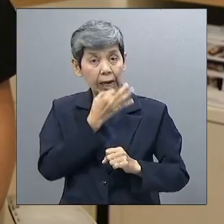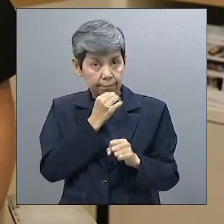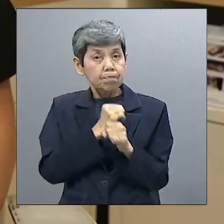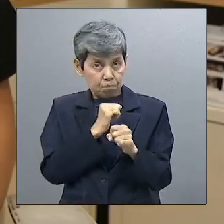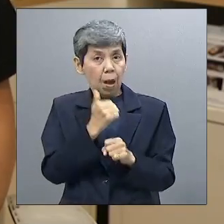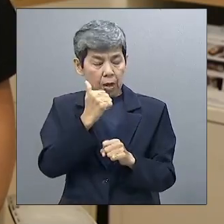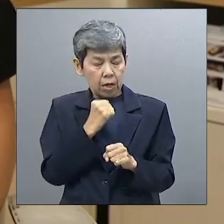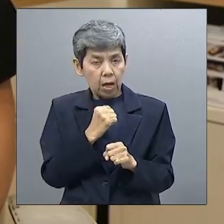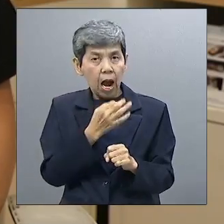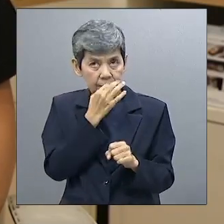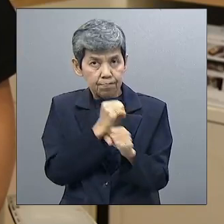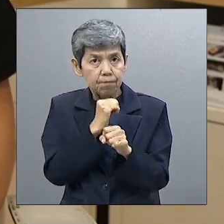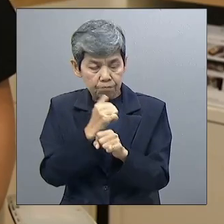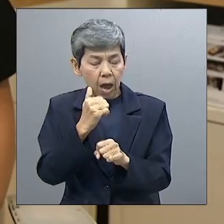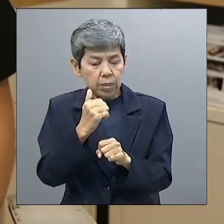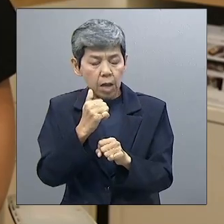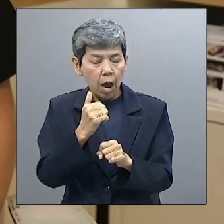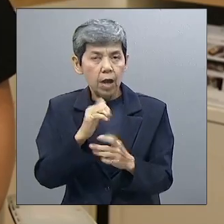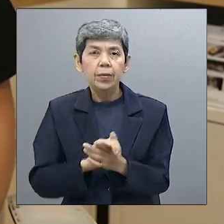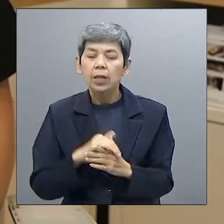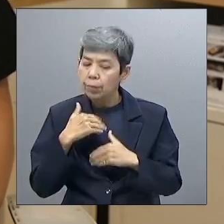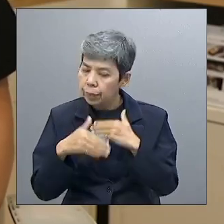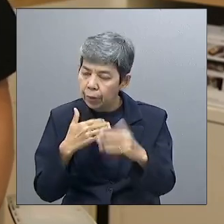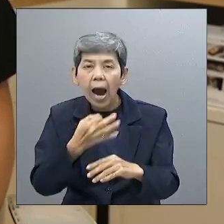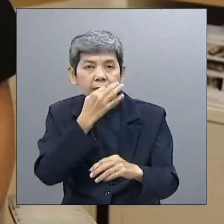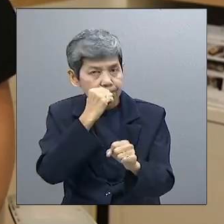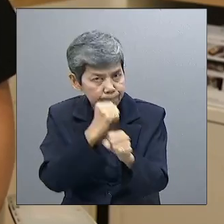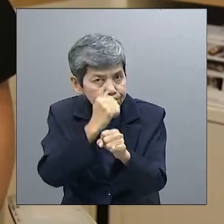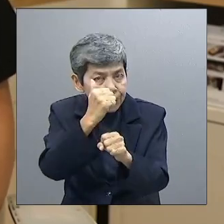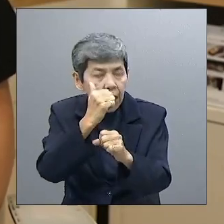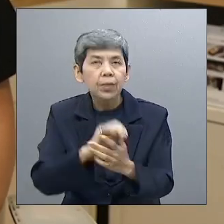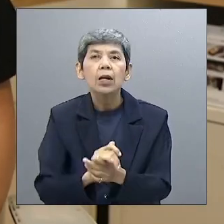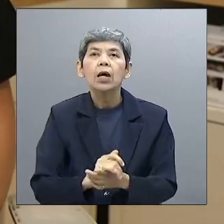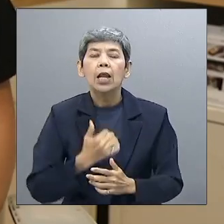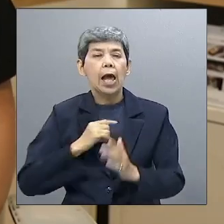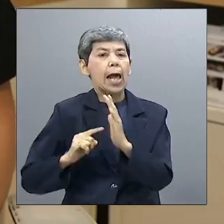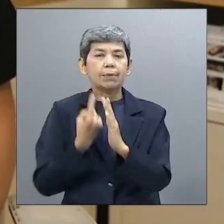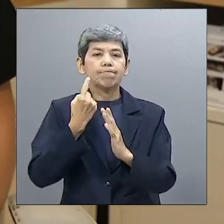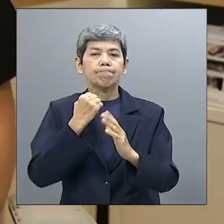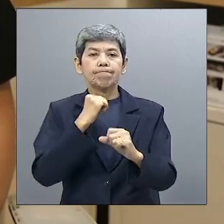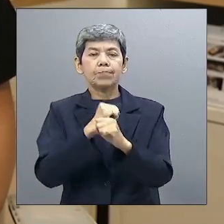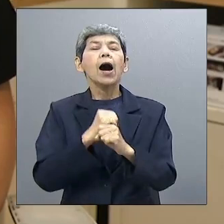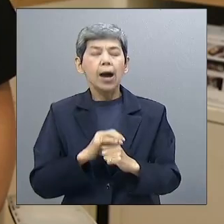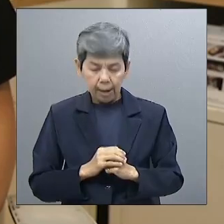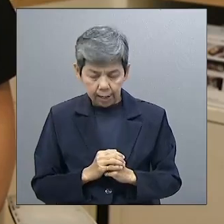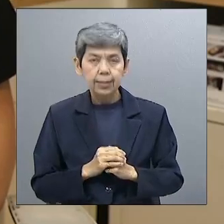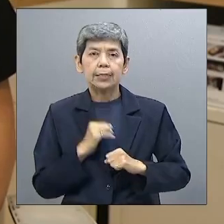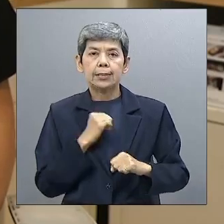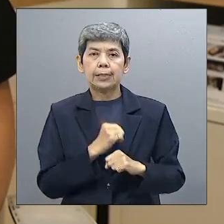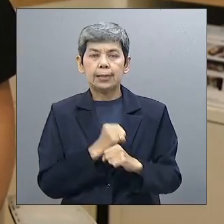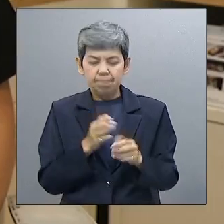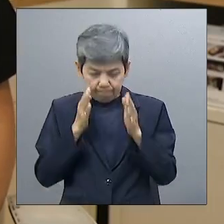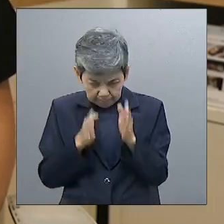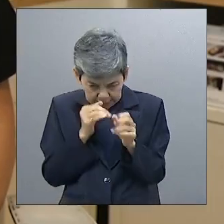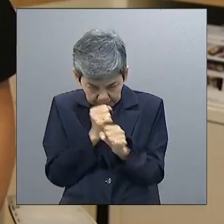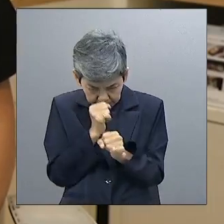ปมันสามารถไปต่อได้มันสามารถต่อยอดเป็นอาชีพได้มันก็เลยเป็นจุดเริ่มต้นที่เราโอเคเริ่มหันมาโฟกัสจริงจังแล้ว